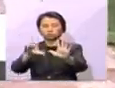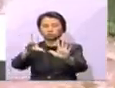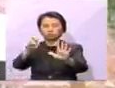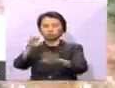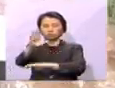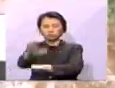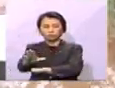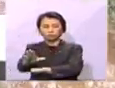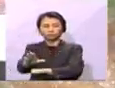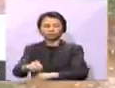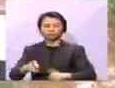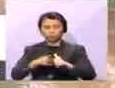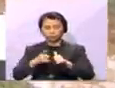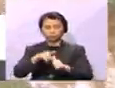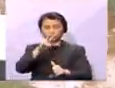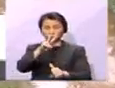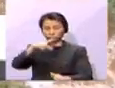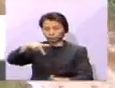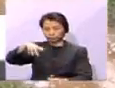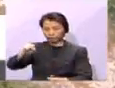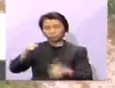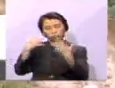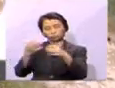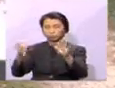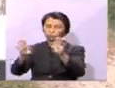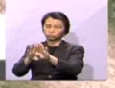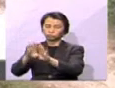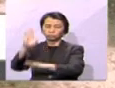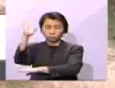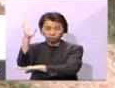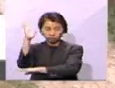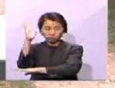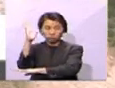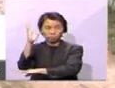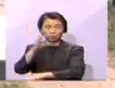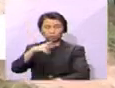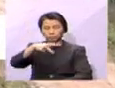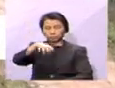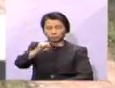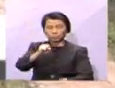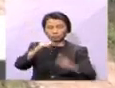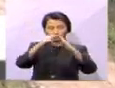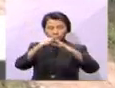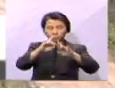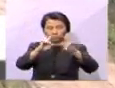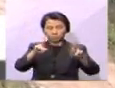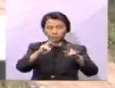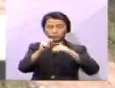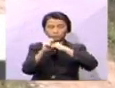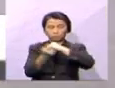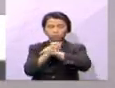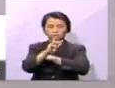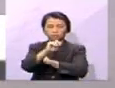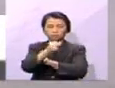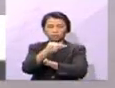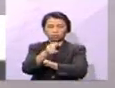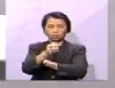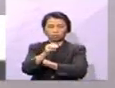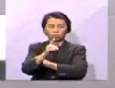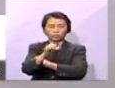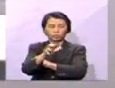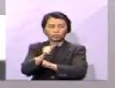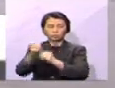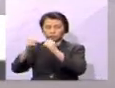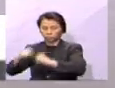petang tadi terdahulu dua PPS telah ditutup tengah hari tadi iaitu PPS balan Raya Taman noda Mersing dan